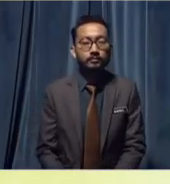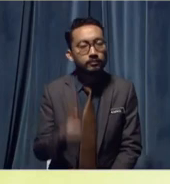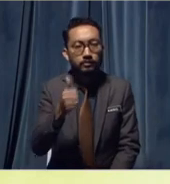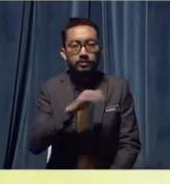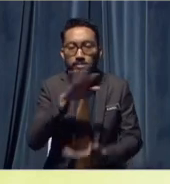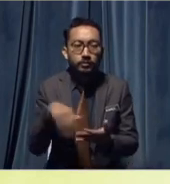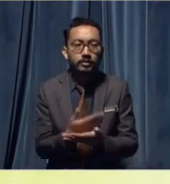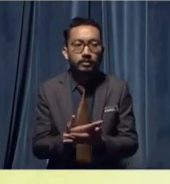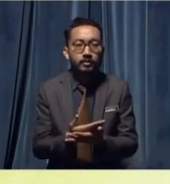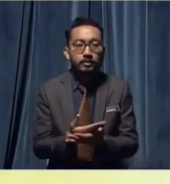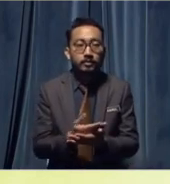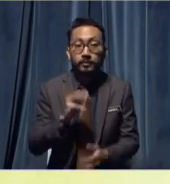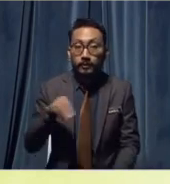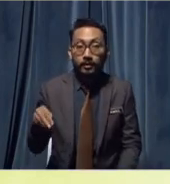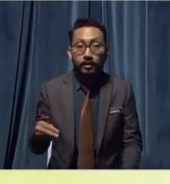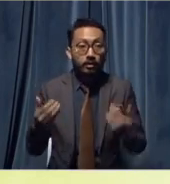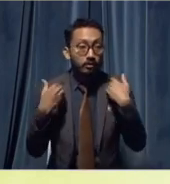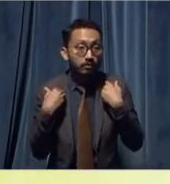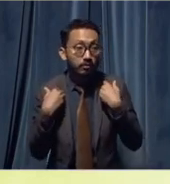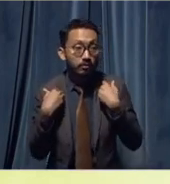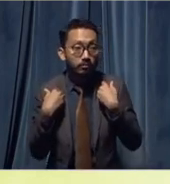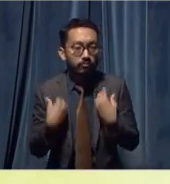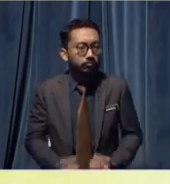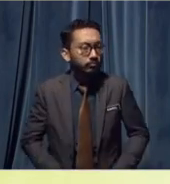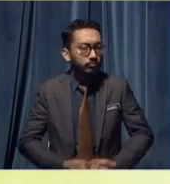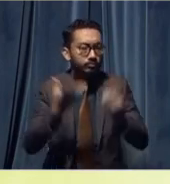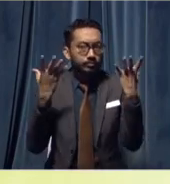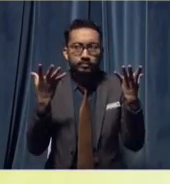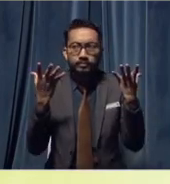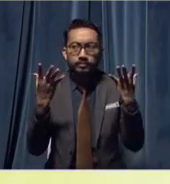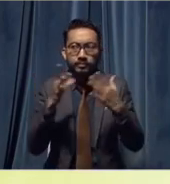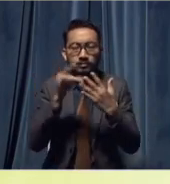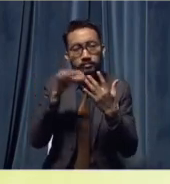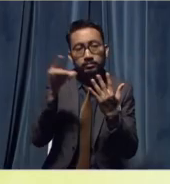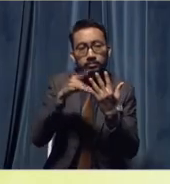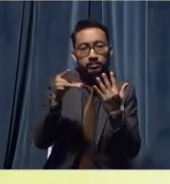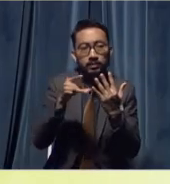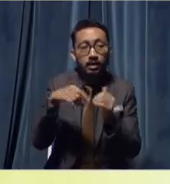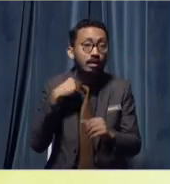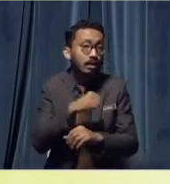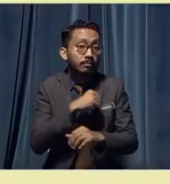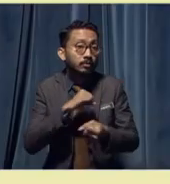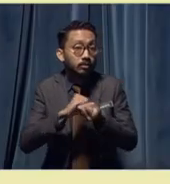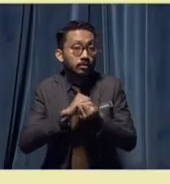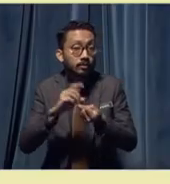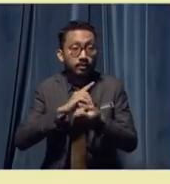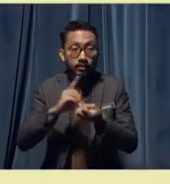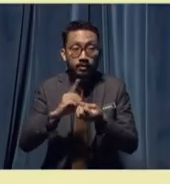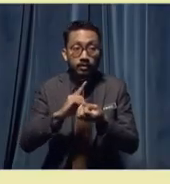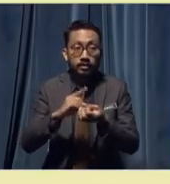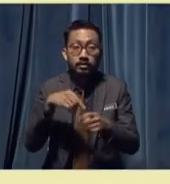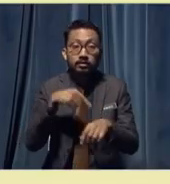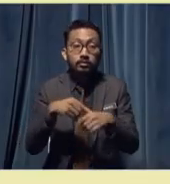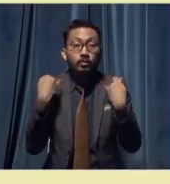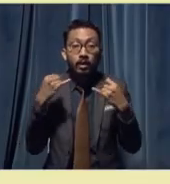Bagus semua. Murid-murid, terdapat banyak pilihan-pilihan ejen pencuci deterjen